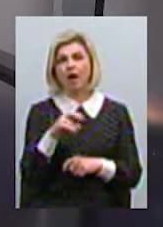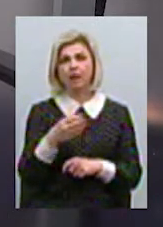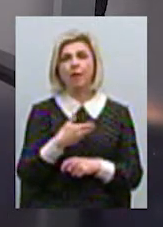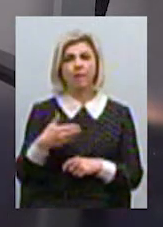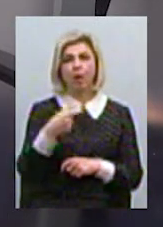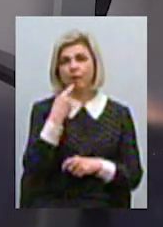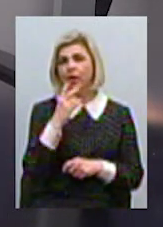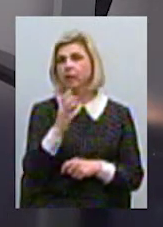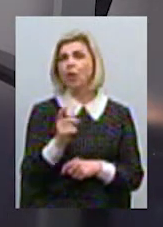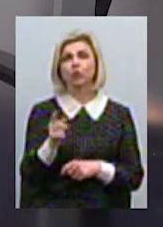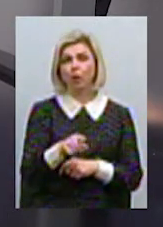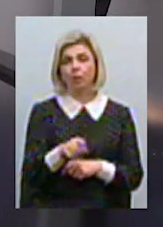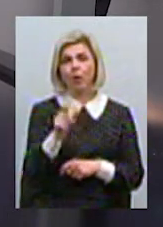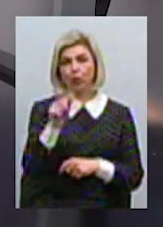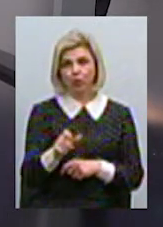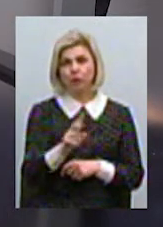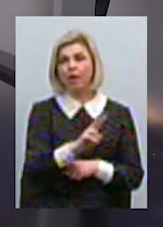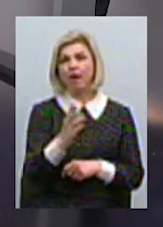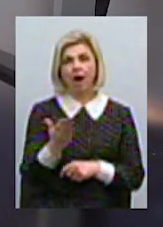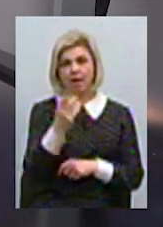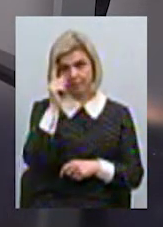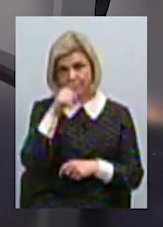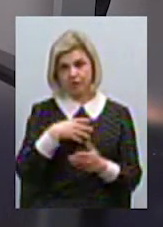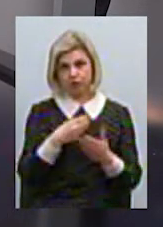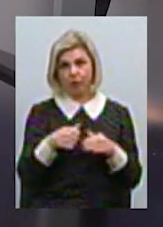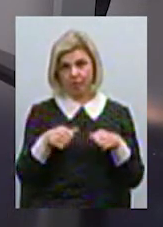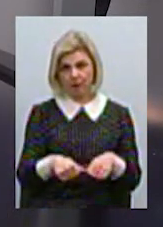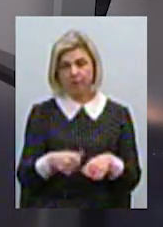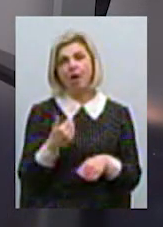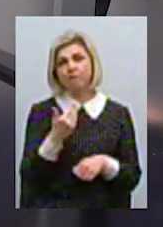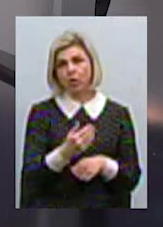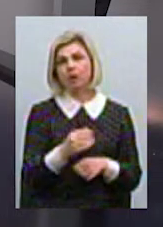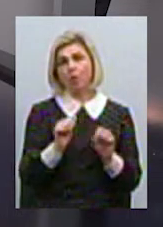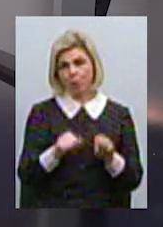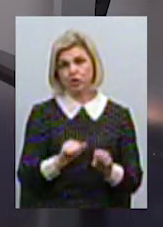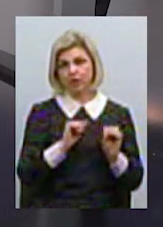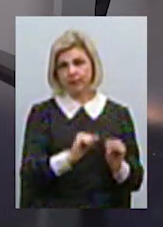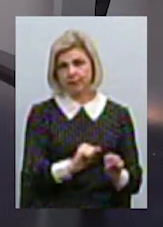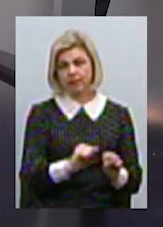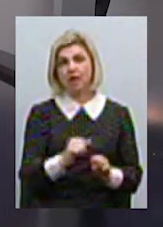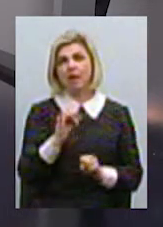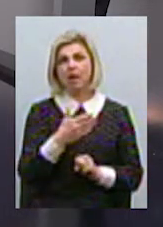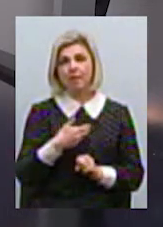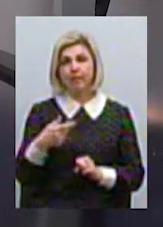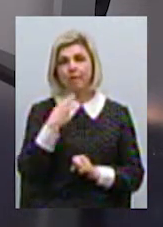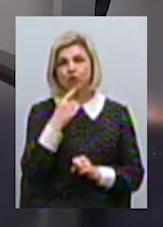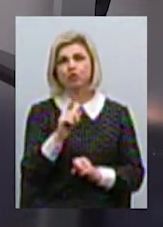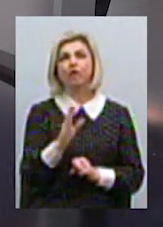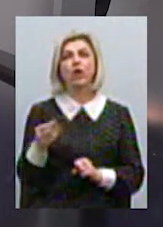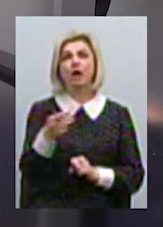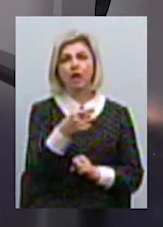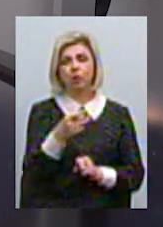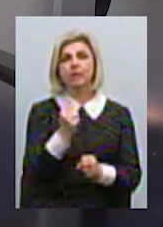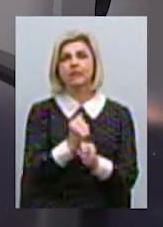те, людина, яка знає свої права, як вона може їх захистити. Ми говоримо про те, що в кожному районі ми створили бюро